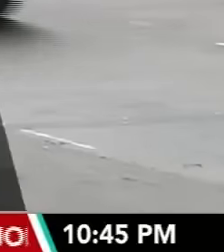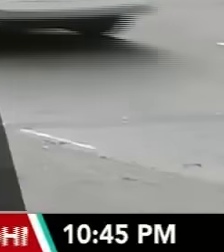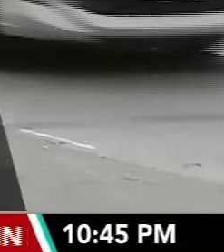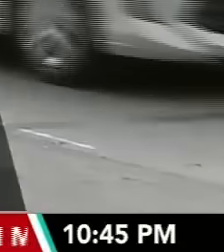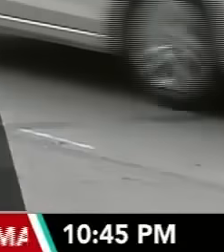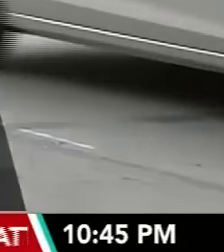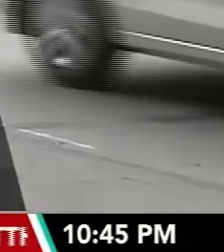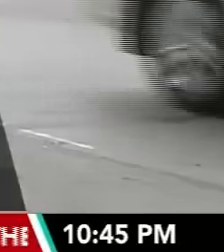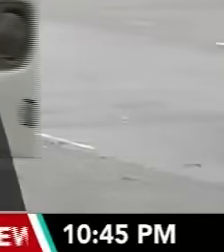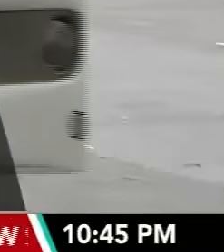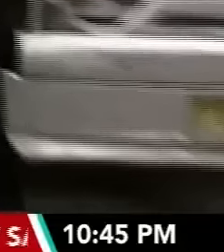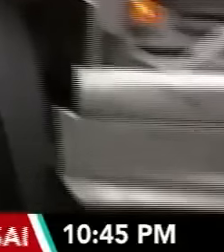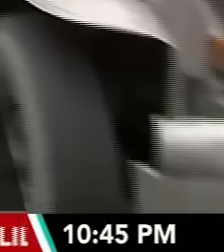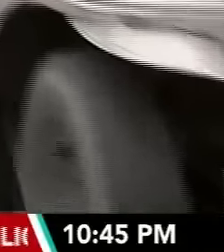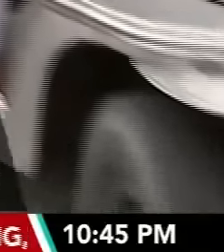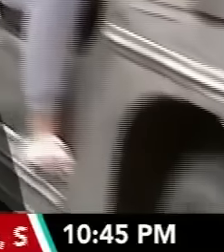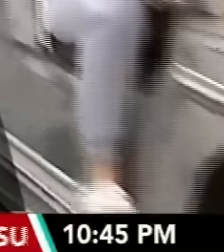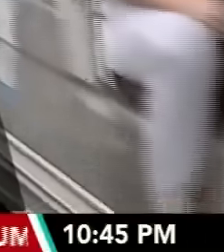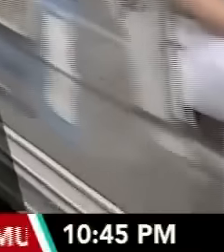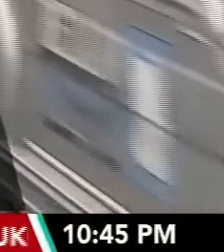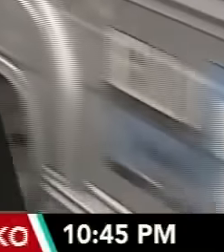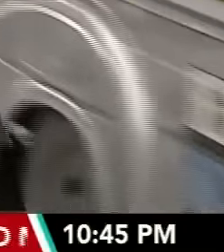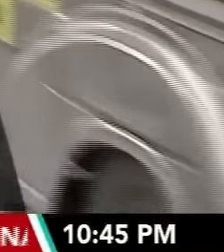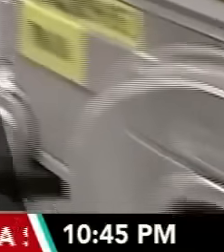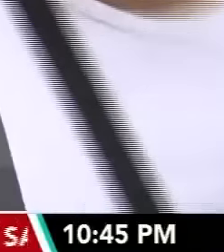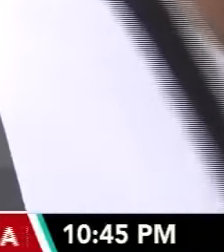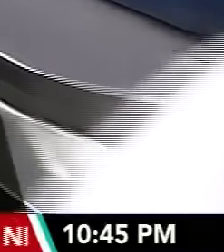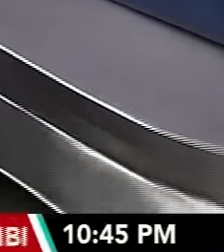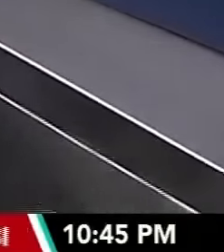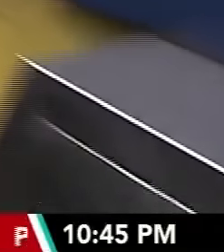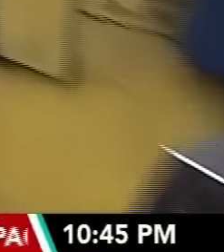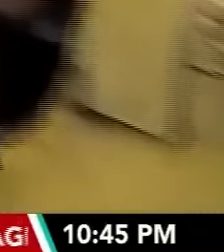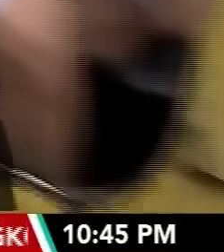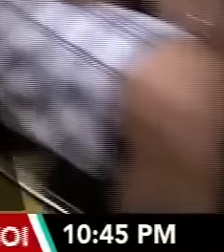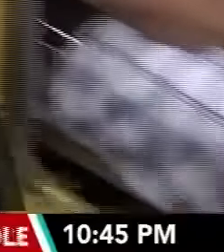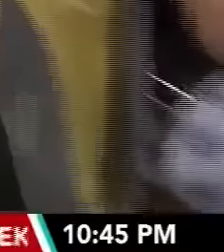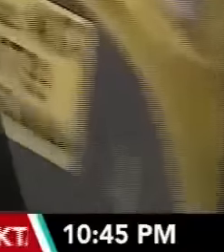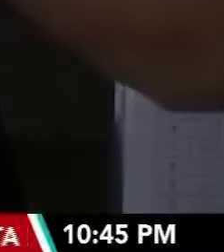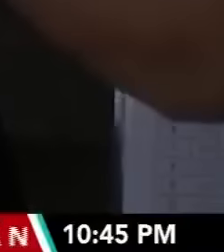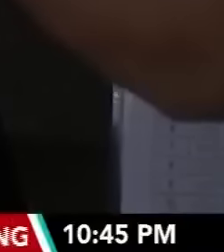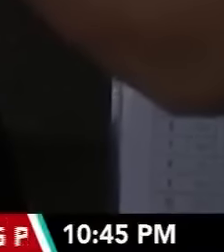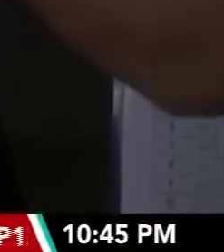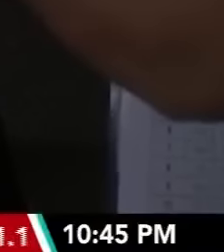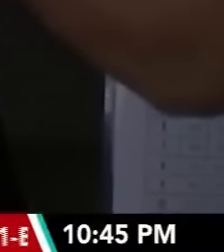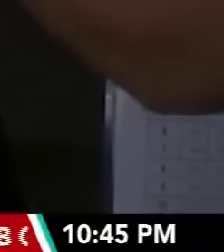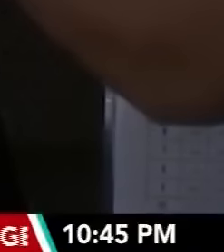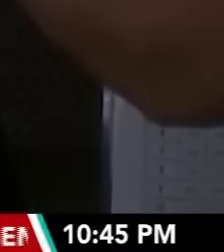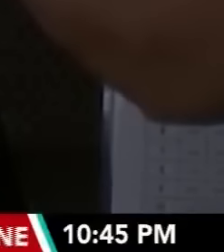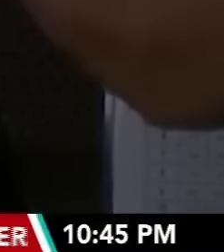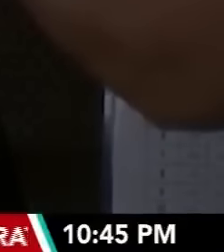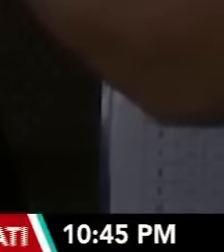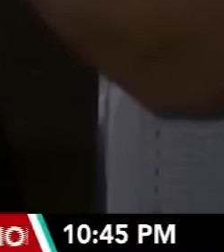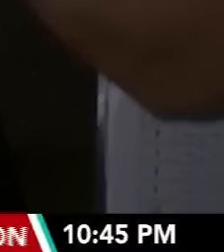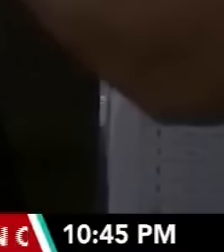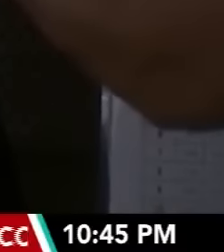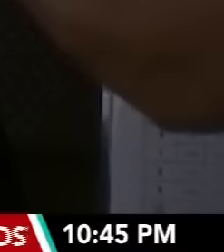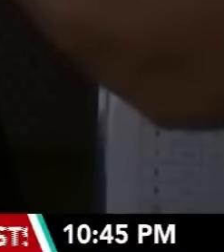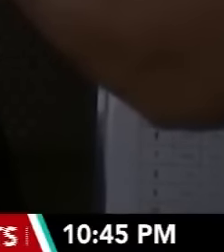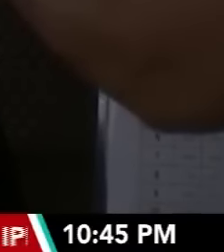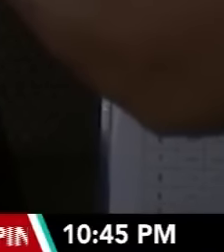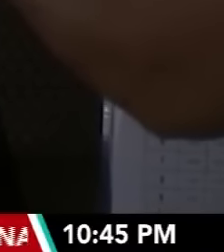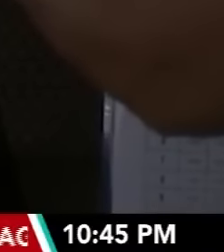riyan. Nagpasalamat naman si Pangulong Bongbong Marcos sa mga chuper at operator. Sabi ng Pangulo, walang dapat mawala ng trabaho dahil